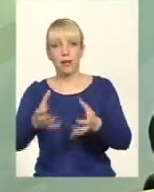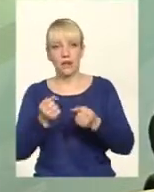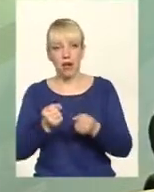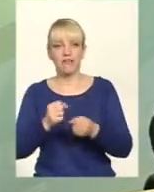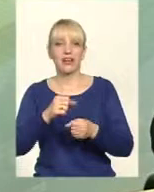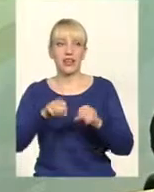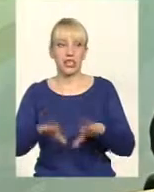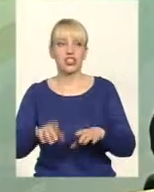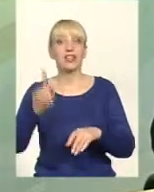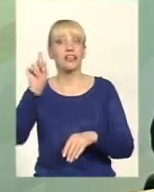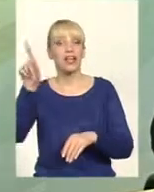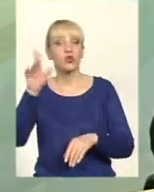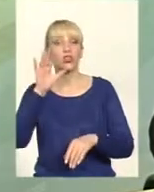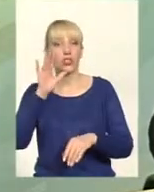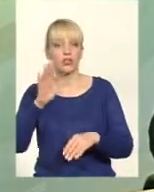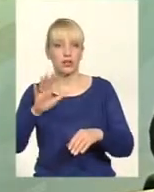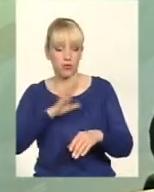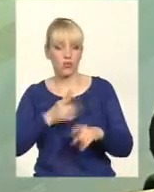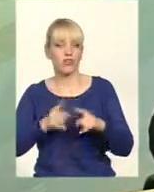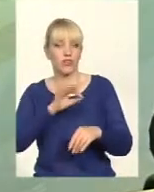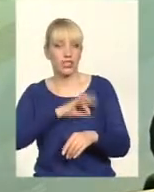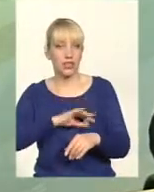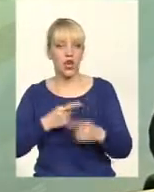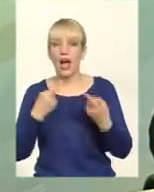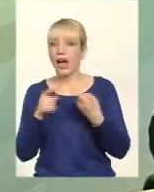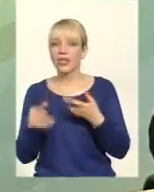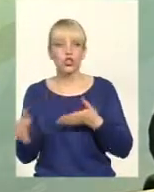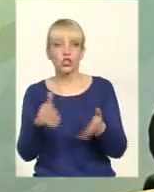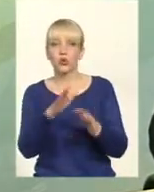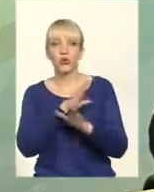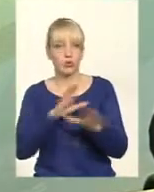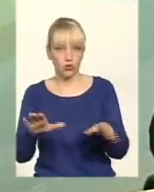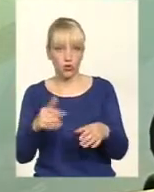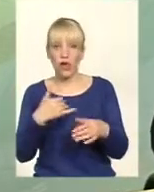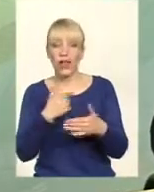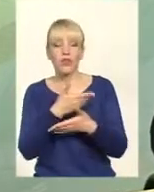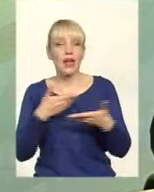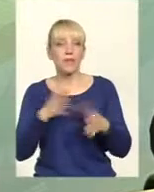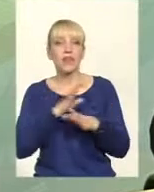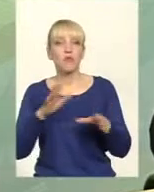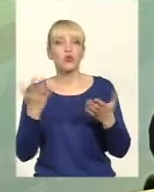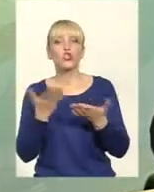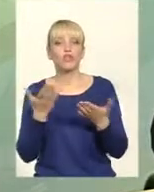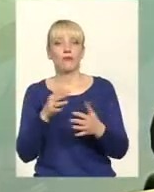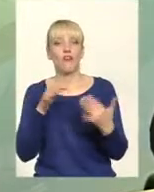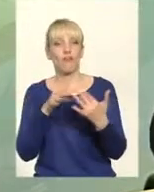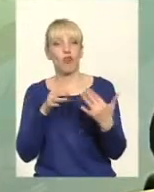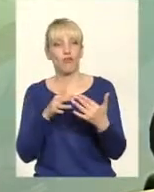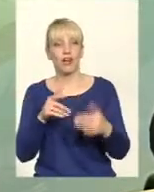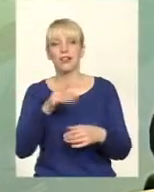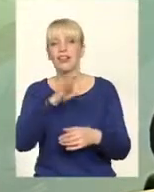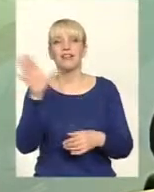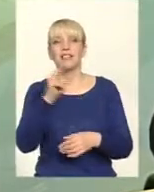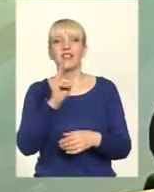вигідно. Іншого шляху просто не було. Ми не змогли, нам не було чим воювати. Оскільки, я наголошую, всі, які багато